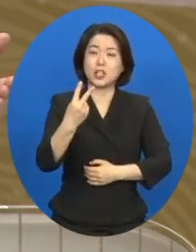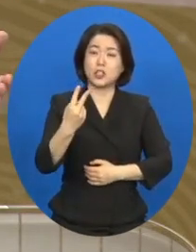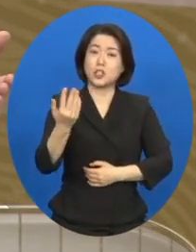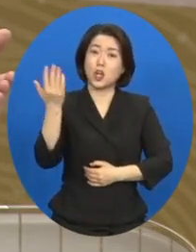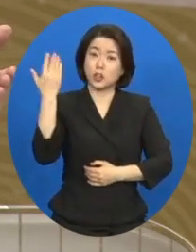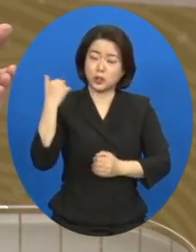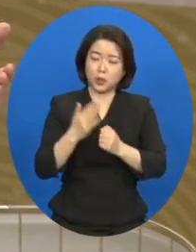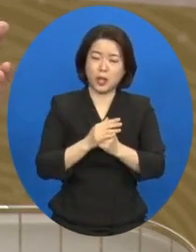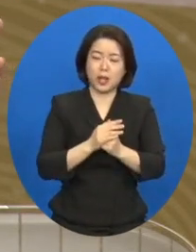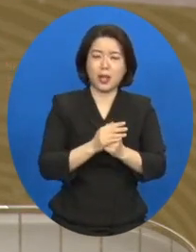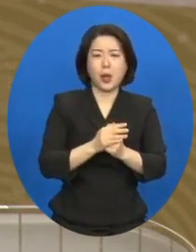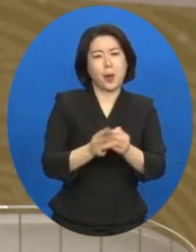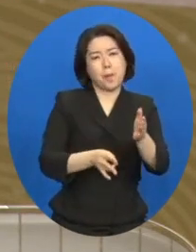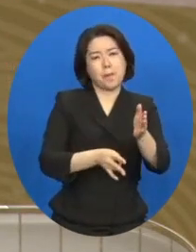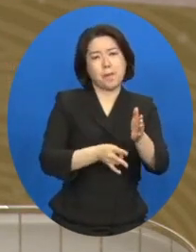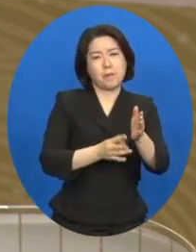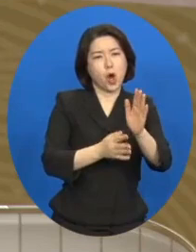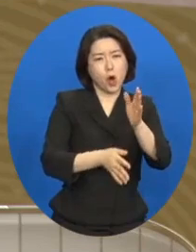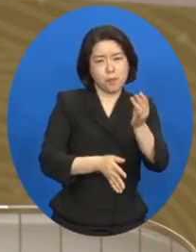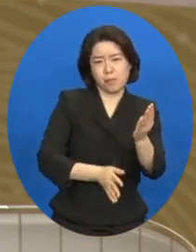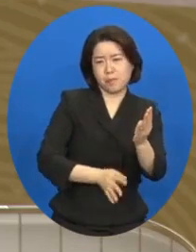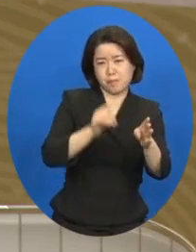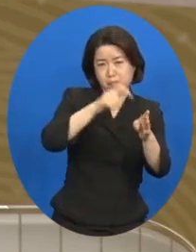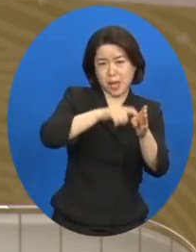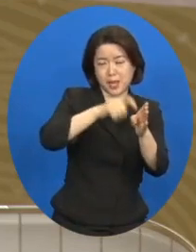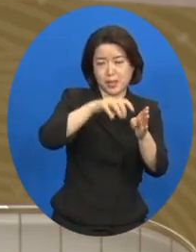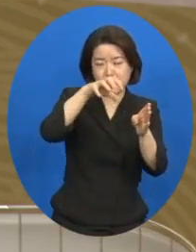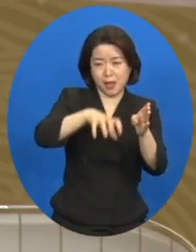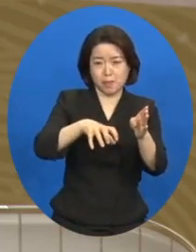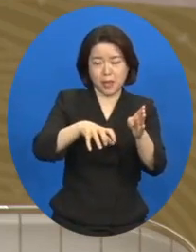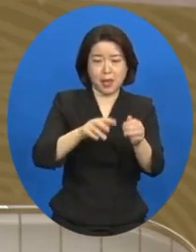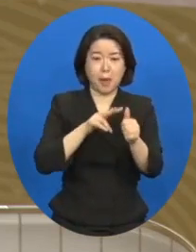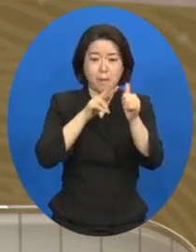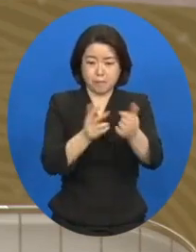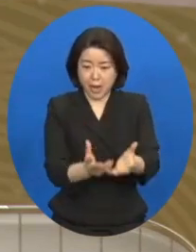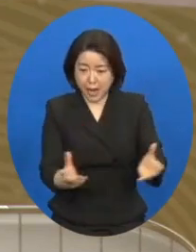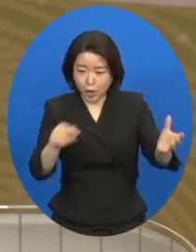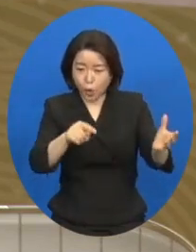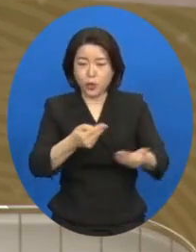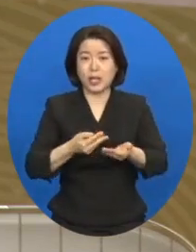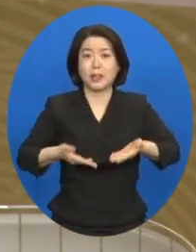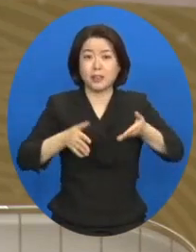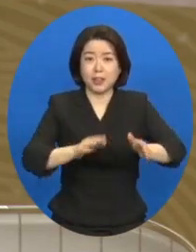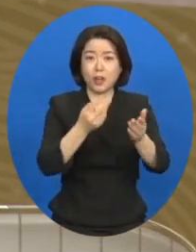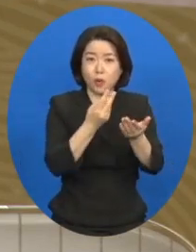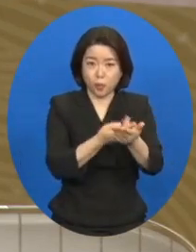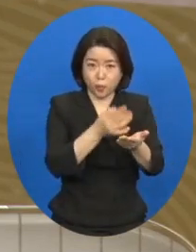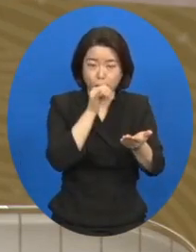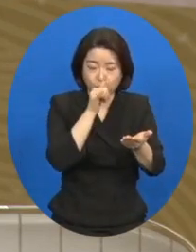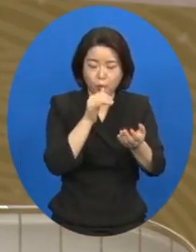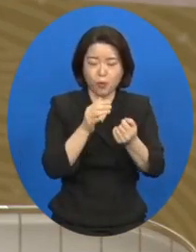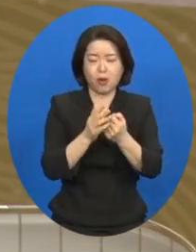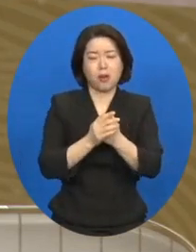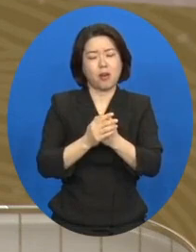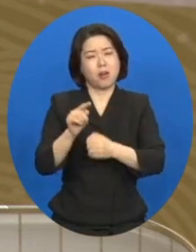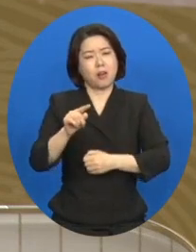마구간에 태어나셨고 십자가에 달려 정말 죽으셨고 사흘 만에 진짜